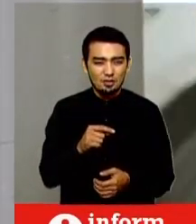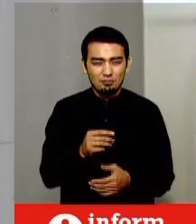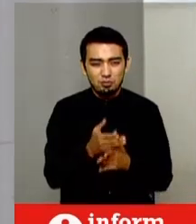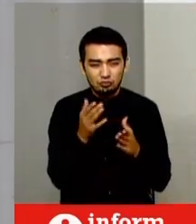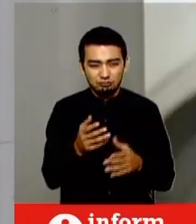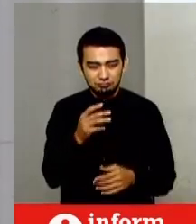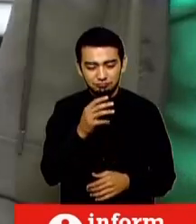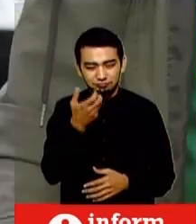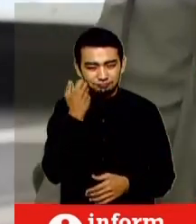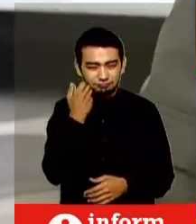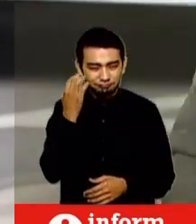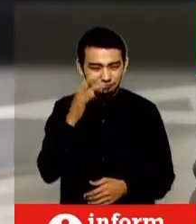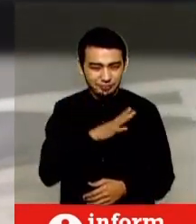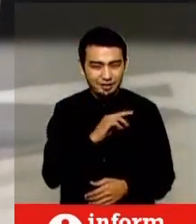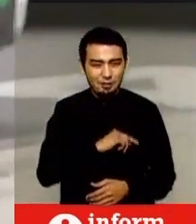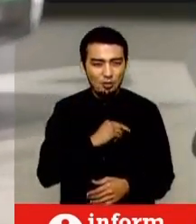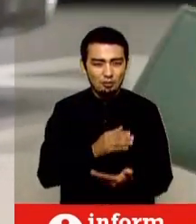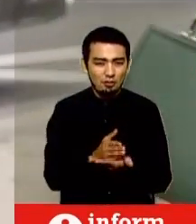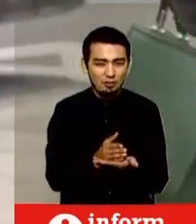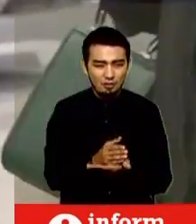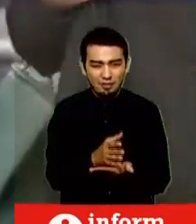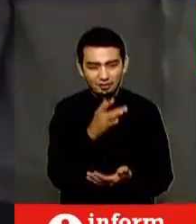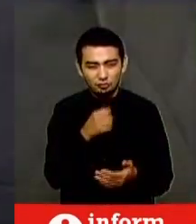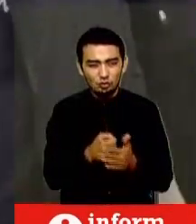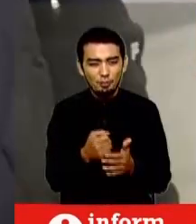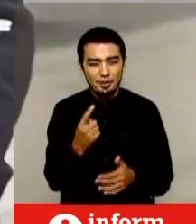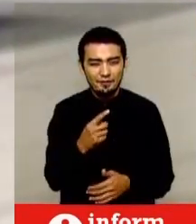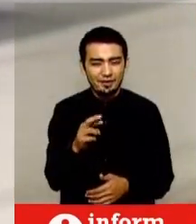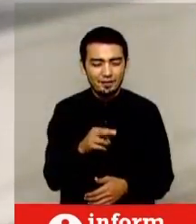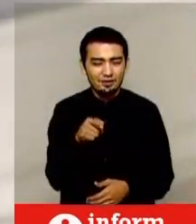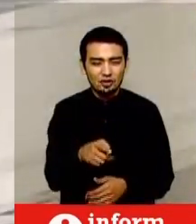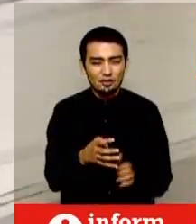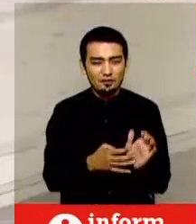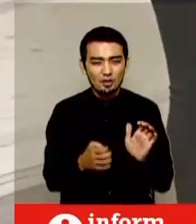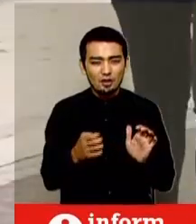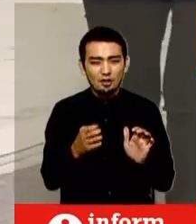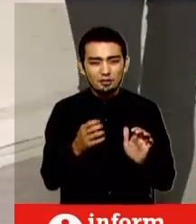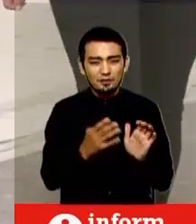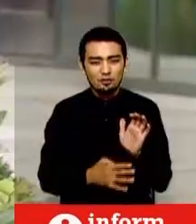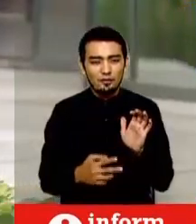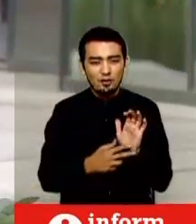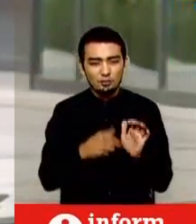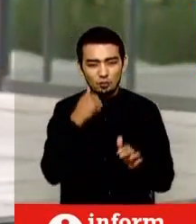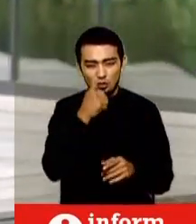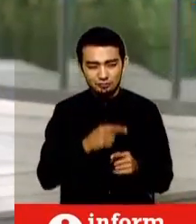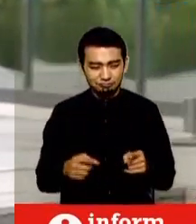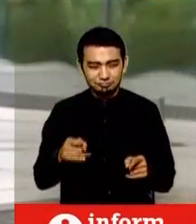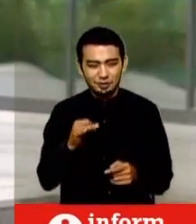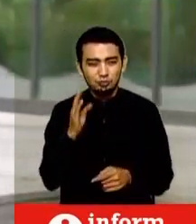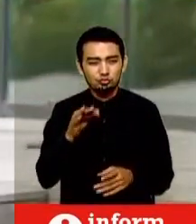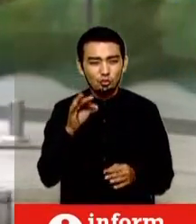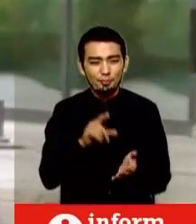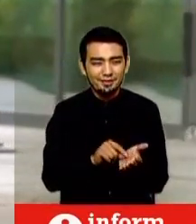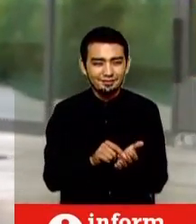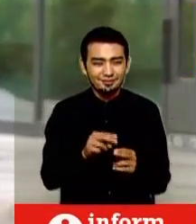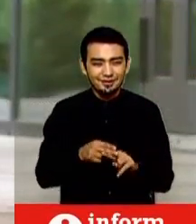случае, если у работника есть трудовой стаж до 1 января 1998 года. Иными словами, будущим